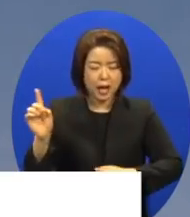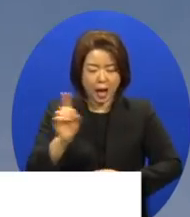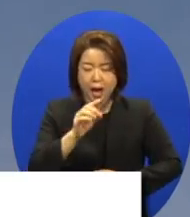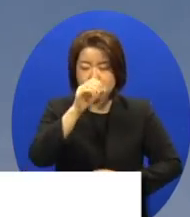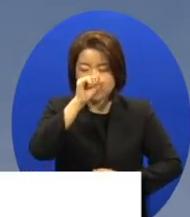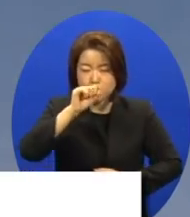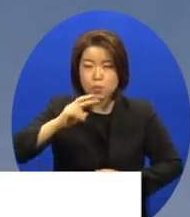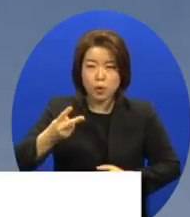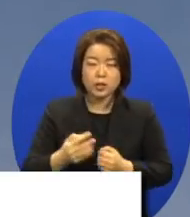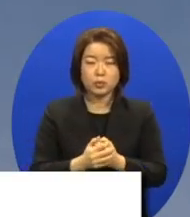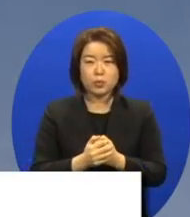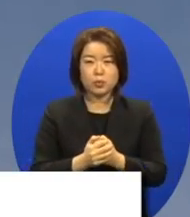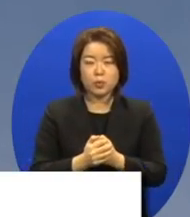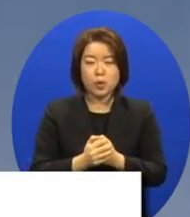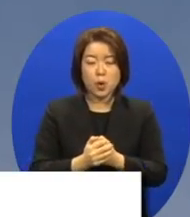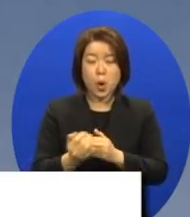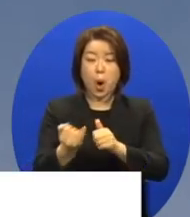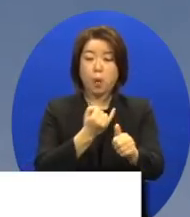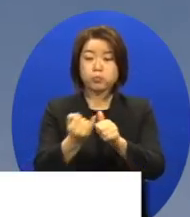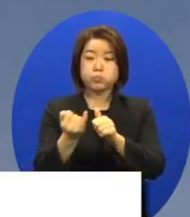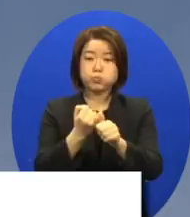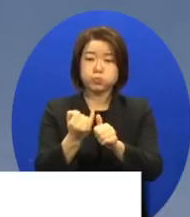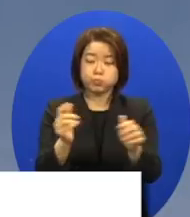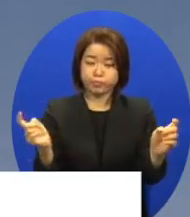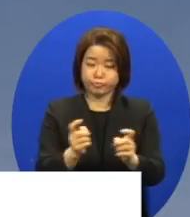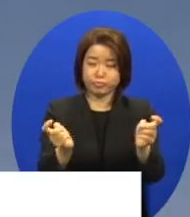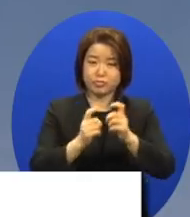그게 부부 싸움에 소재가 될 뿐입니다